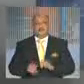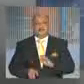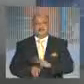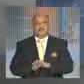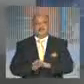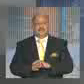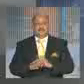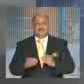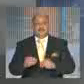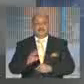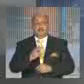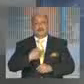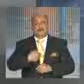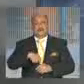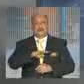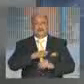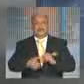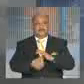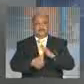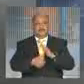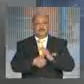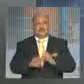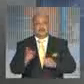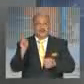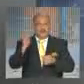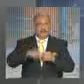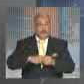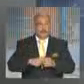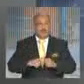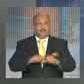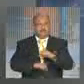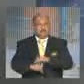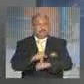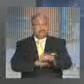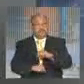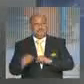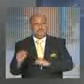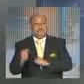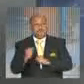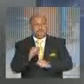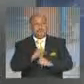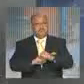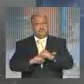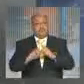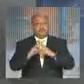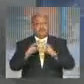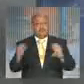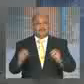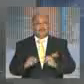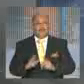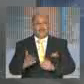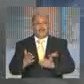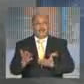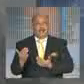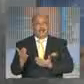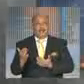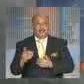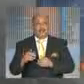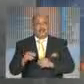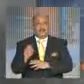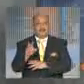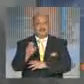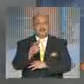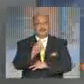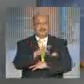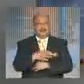السياحية شارك فيها المسؤولون الجهويون، خطوة تأتي حفاظا على سلامة المحيط واستعدادا لانطلاق الموسم